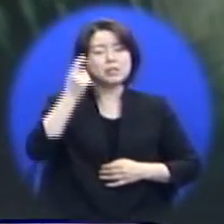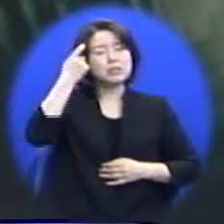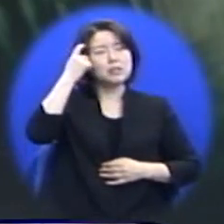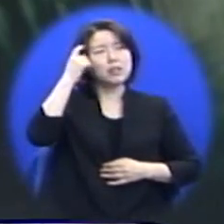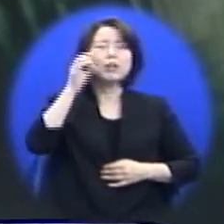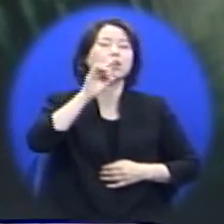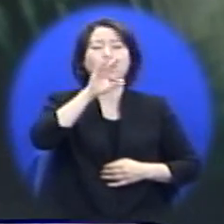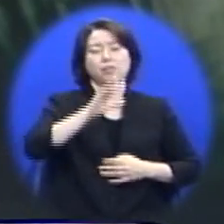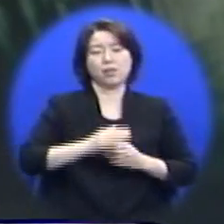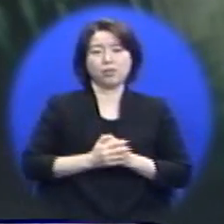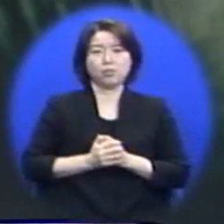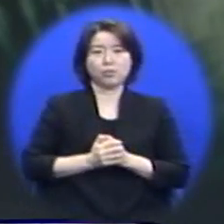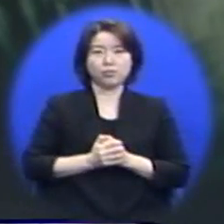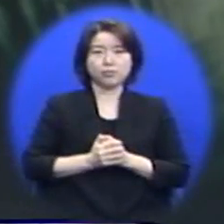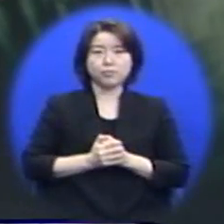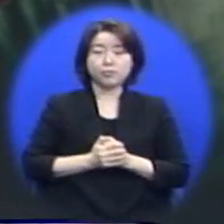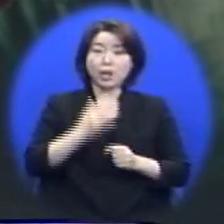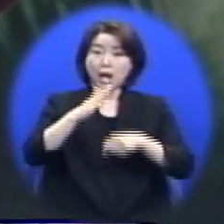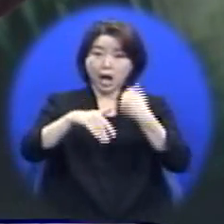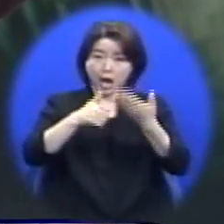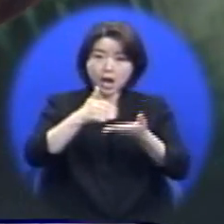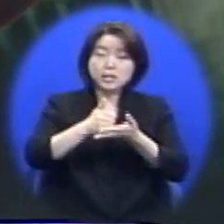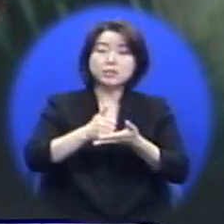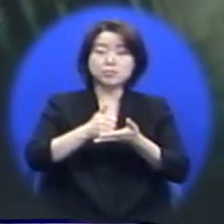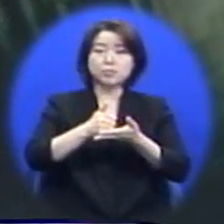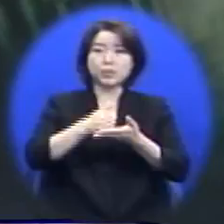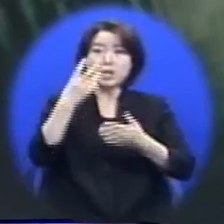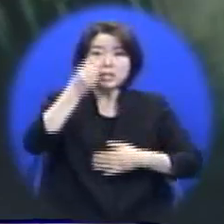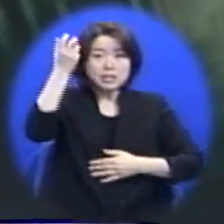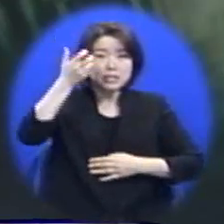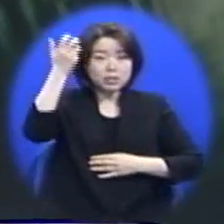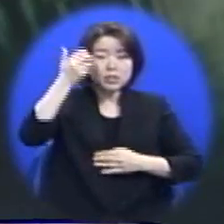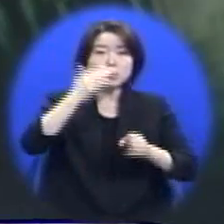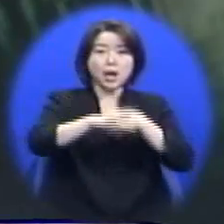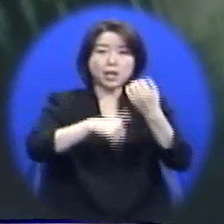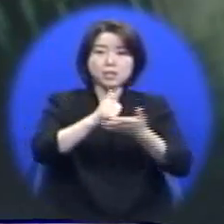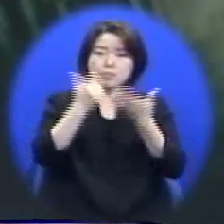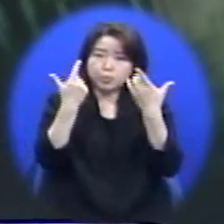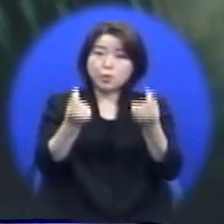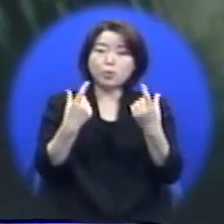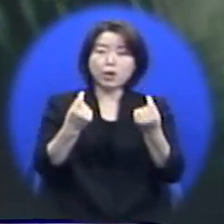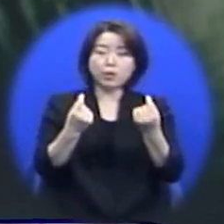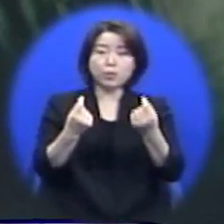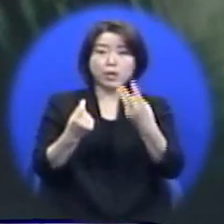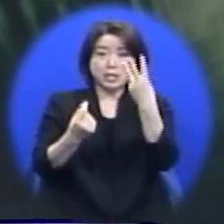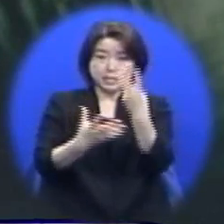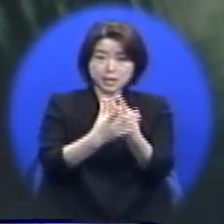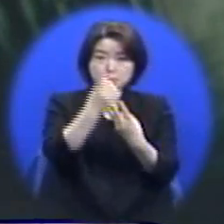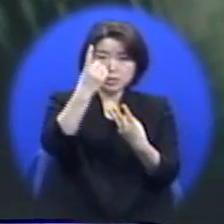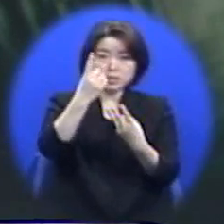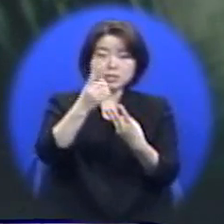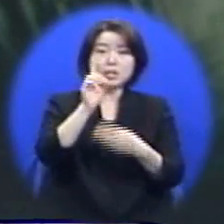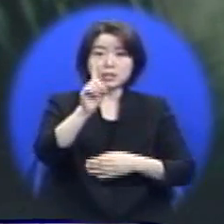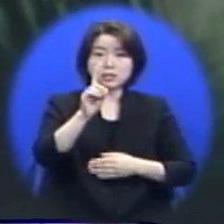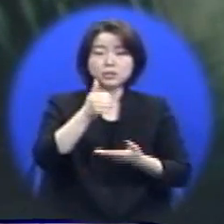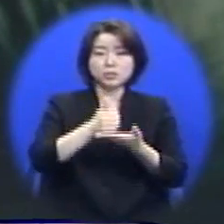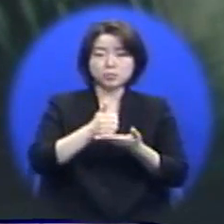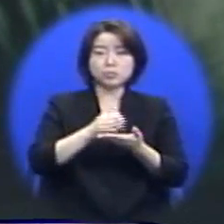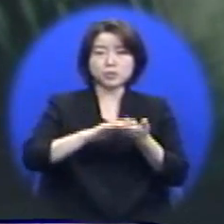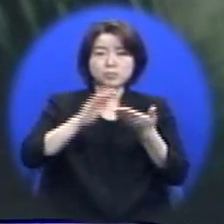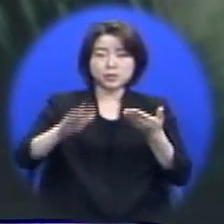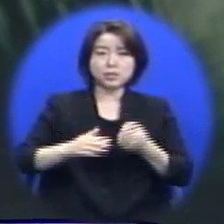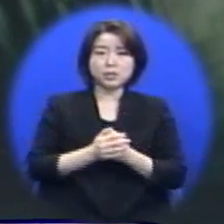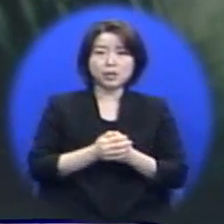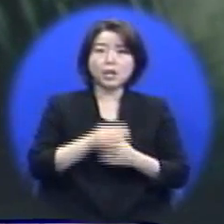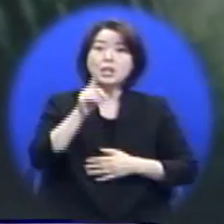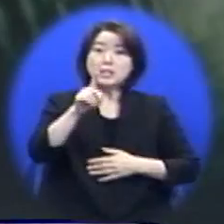되는 일이에요. 하나님이세요. 성령님은 하나님 그분이세요. 삼위일체이세요. 그 성령님께서